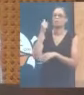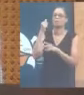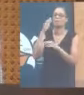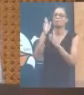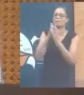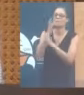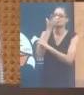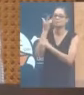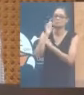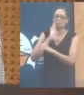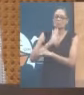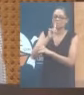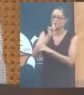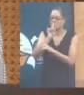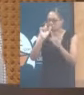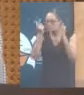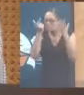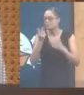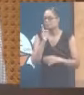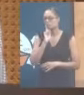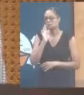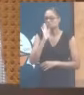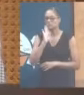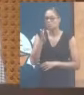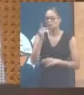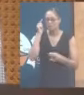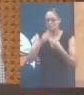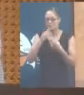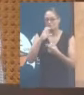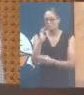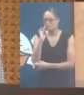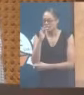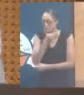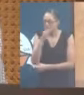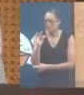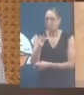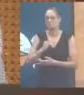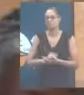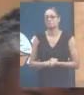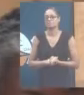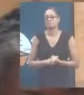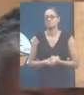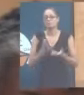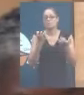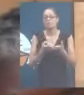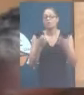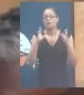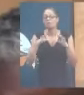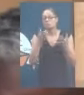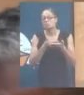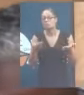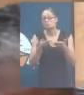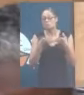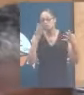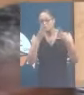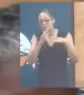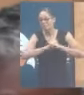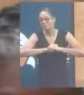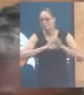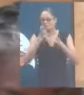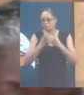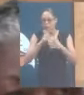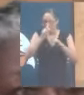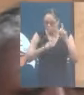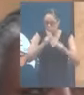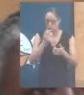question numéro 7 mais je la pose. Qui concerne le CMT. Donc, je souhaite avoir de la transparence dans la question